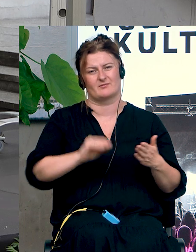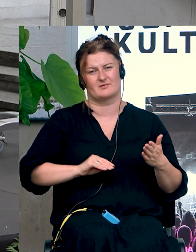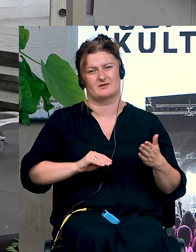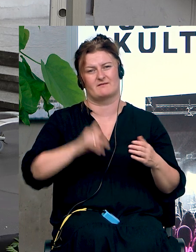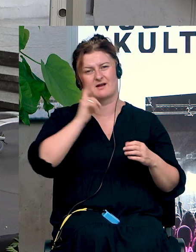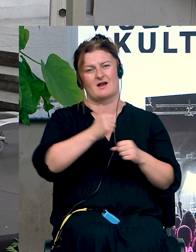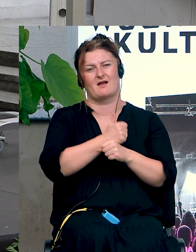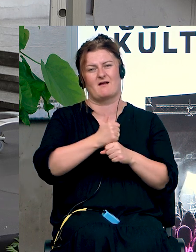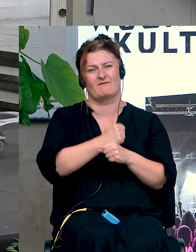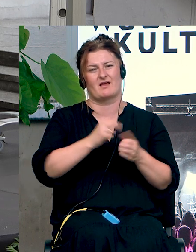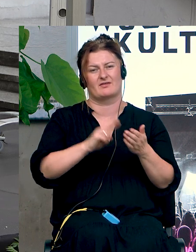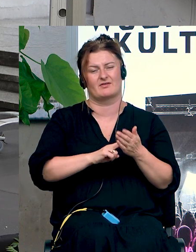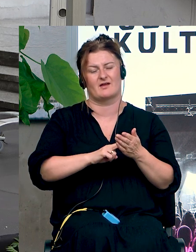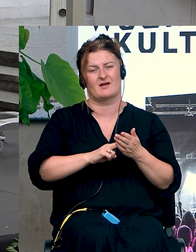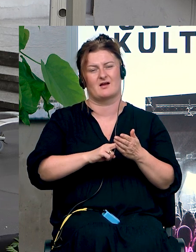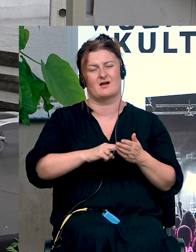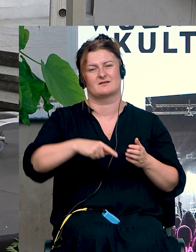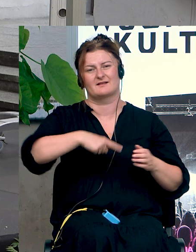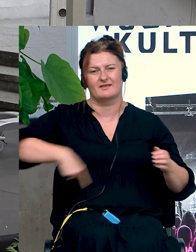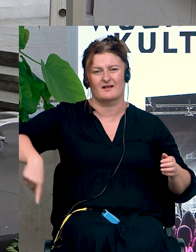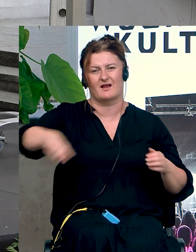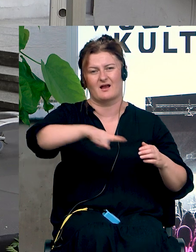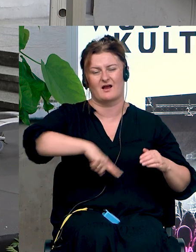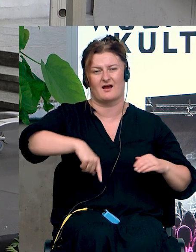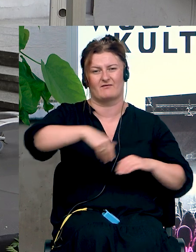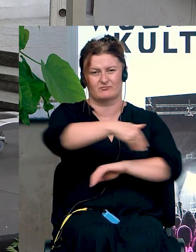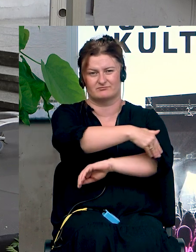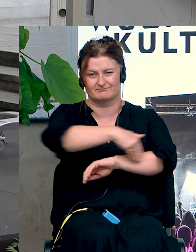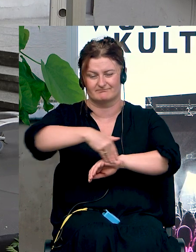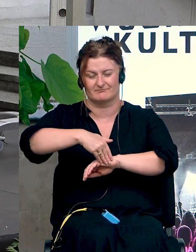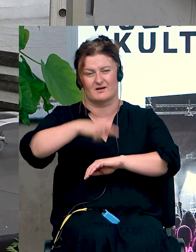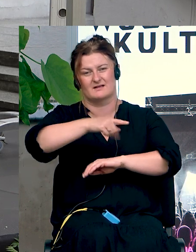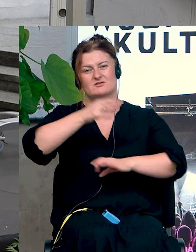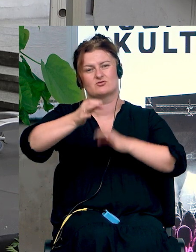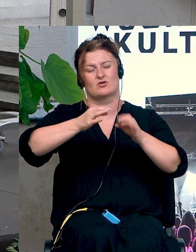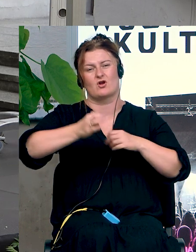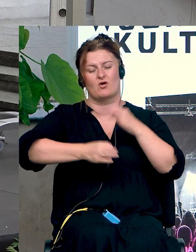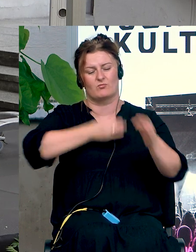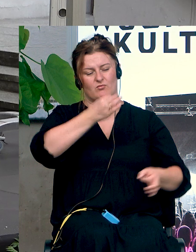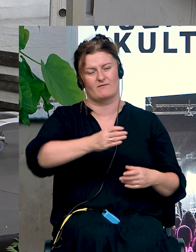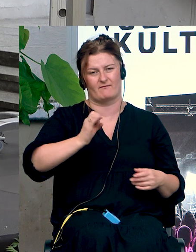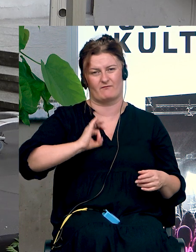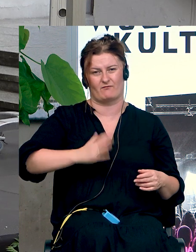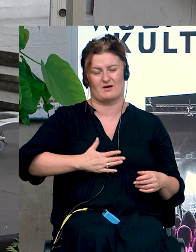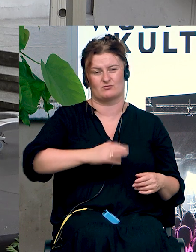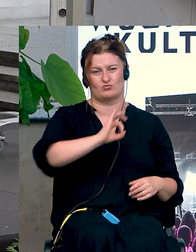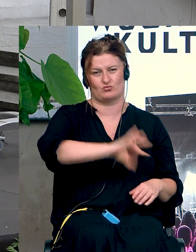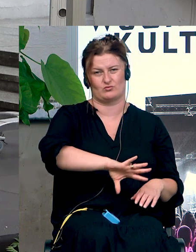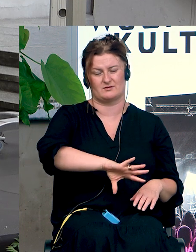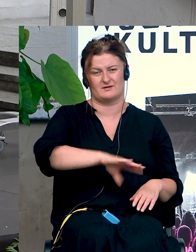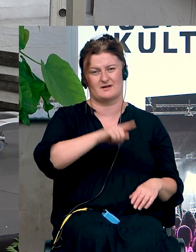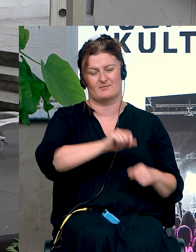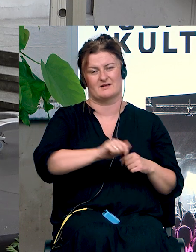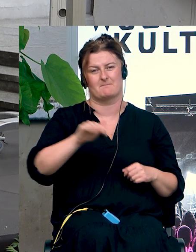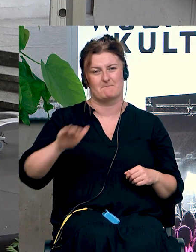це історії, які я розповідала своїй доньці. Там є певний один герой, маленький горошок, який випадає зі